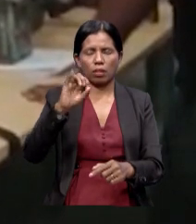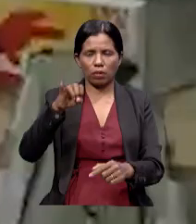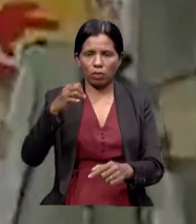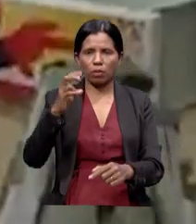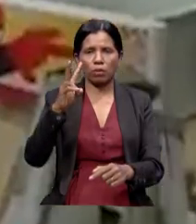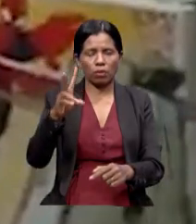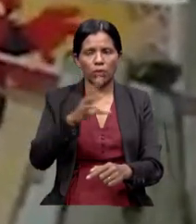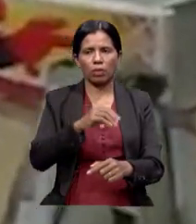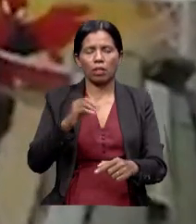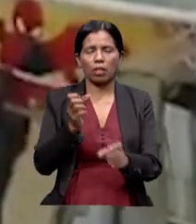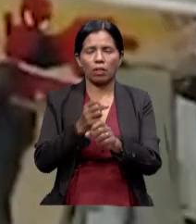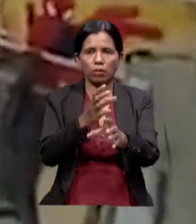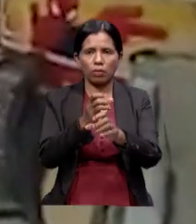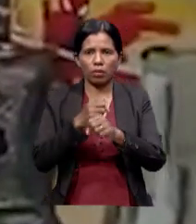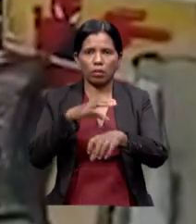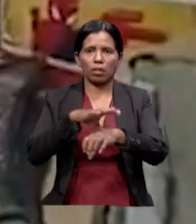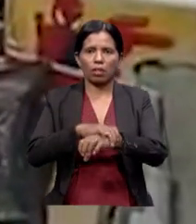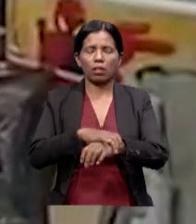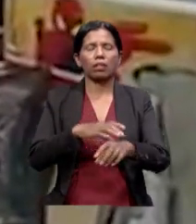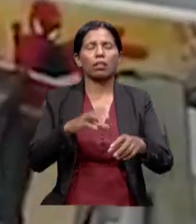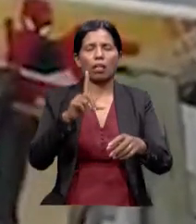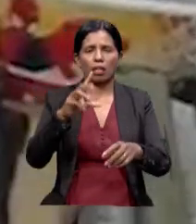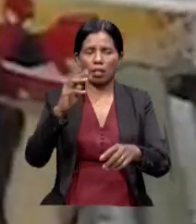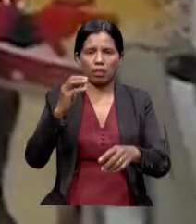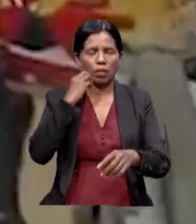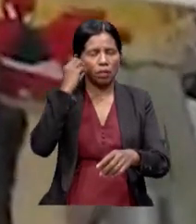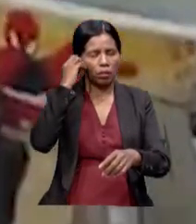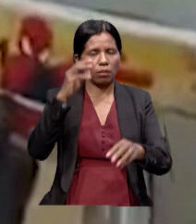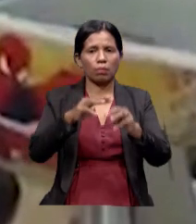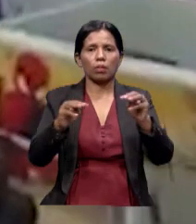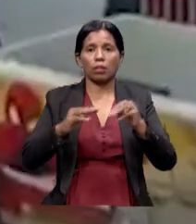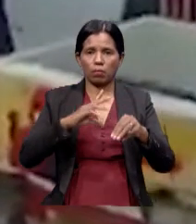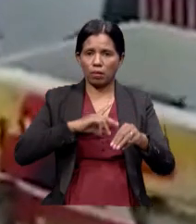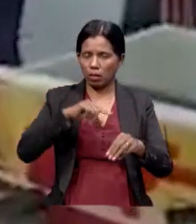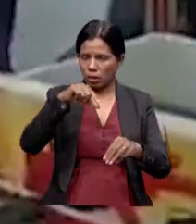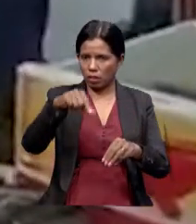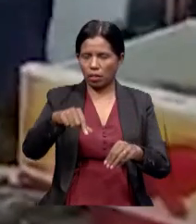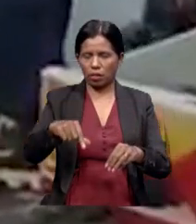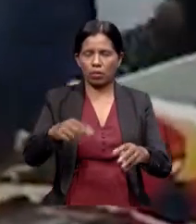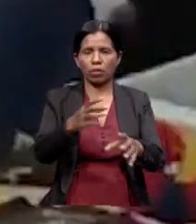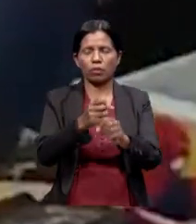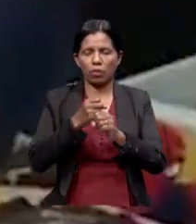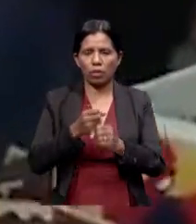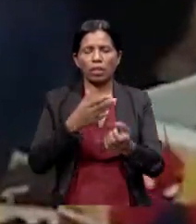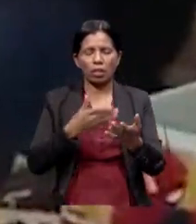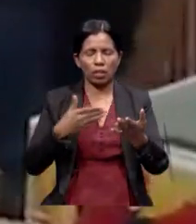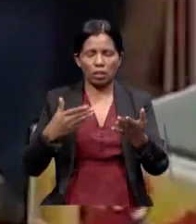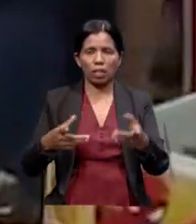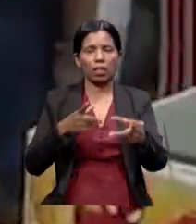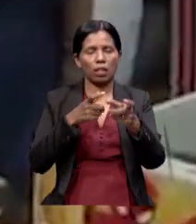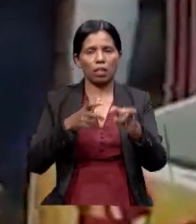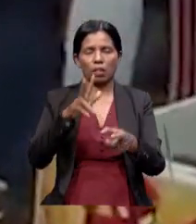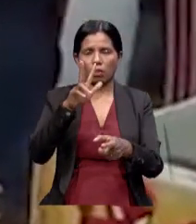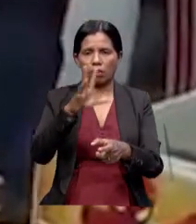Valnian, halo buska ia suspeitu ili emini residensia ia areloes munisipu likisa, ho direkolya evidensia nesan kilat